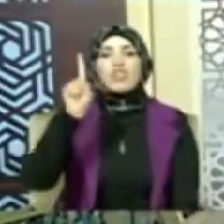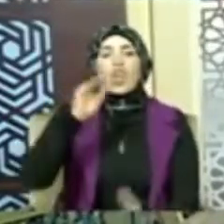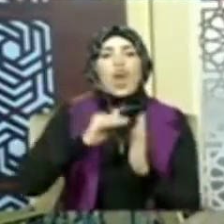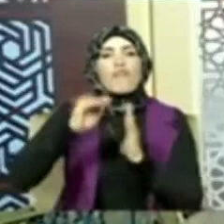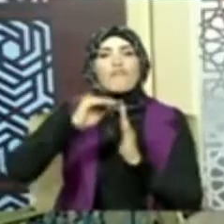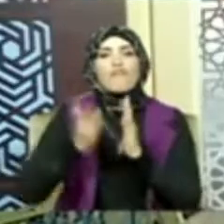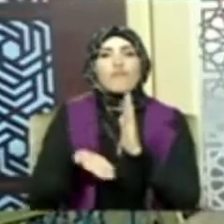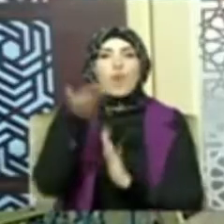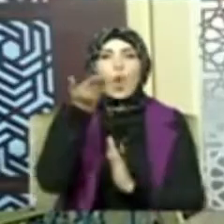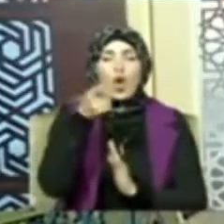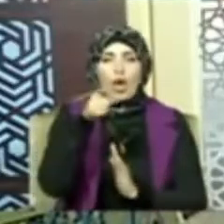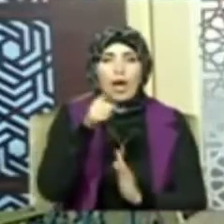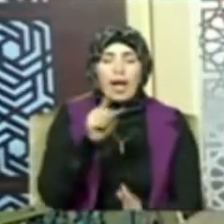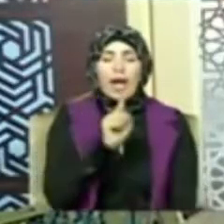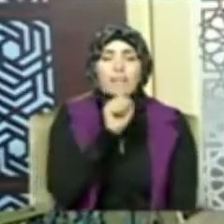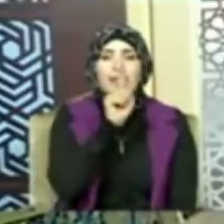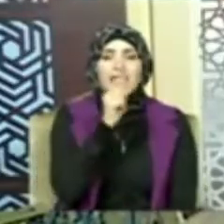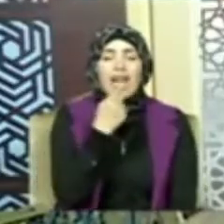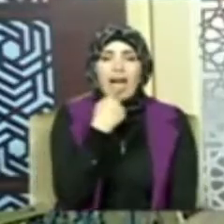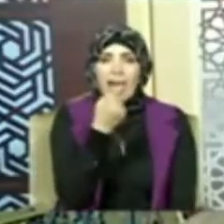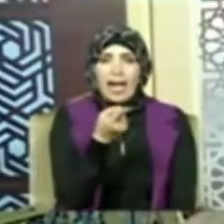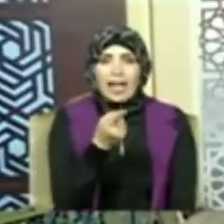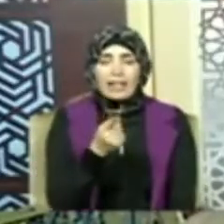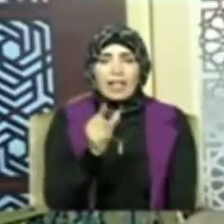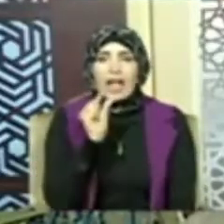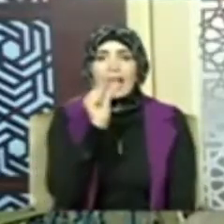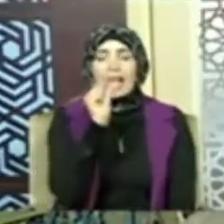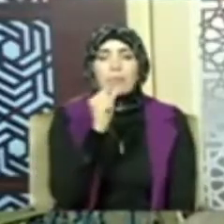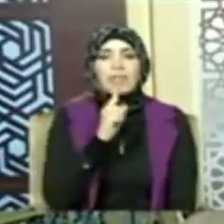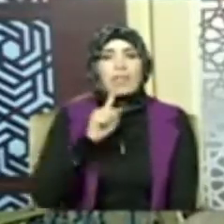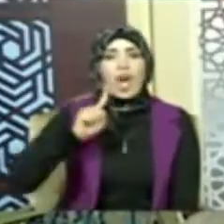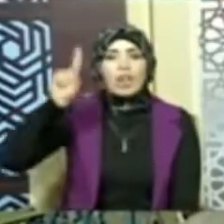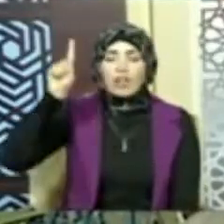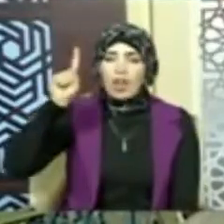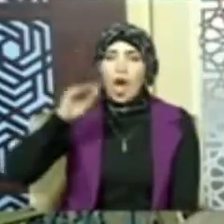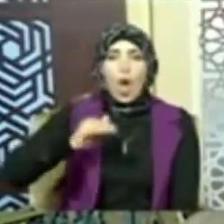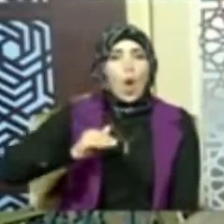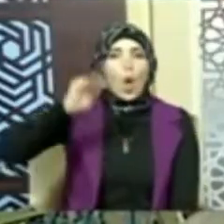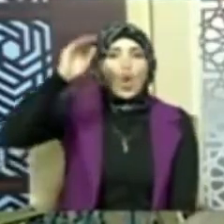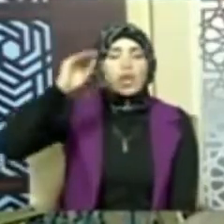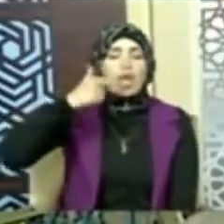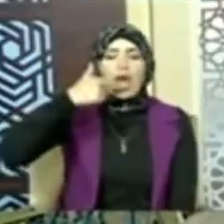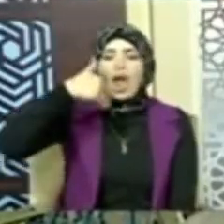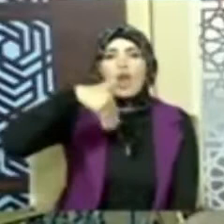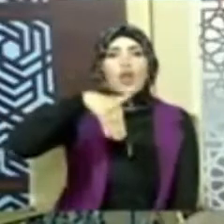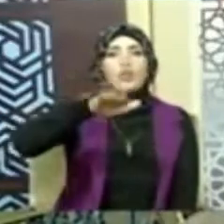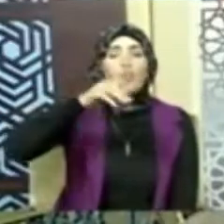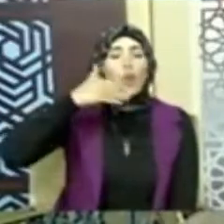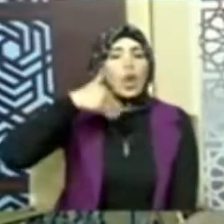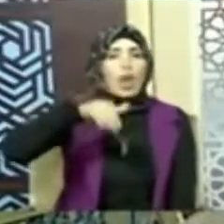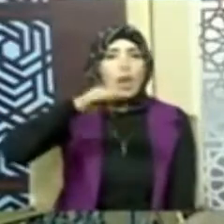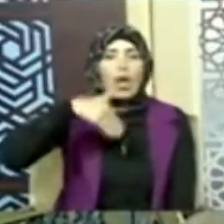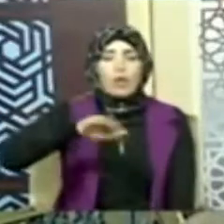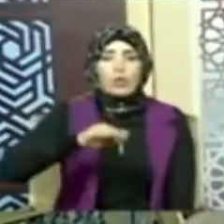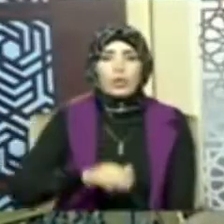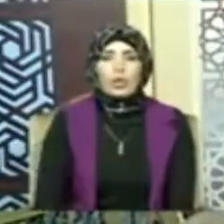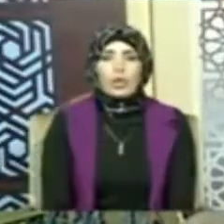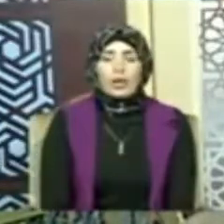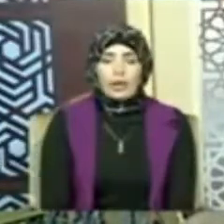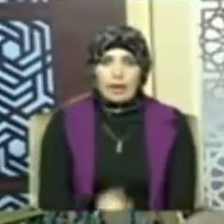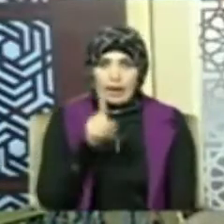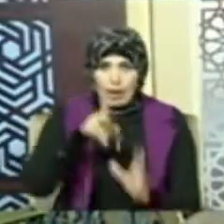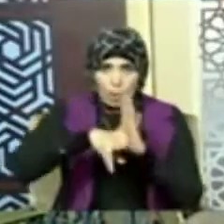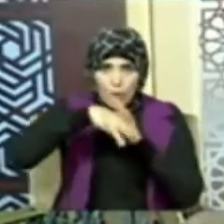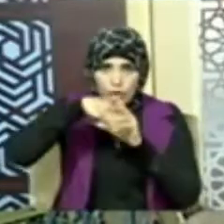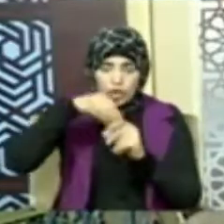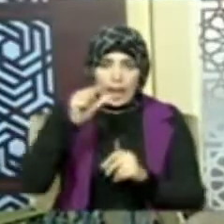كلمة الله العليا، لأن كلمة الله عليا إلى ما شاء الله، وجعل